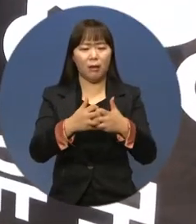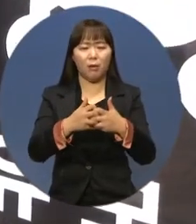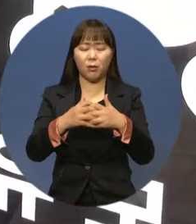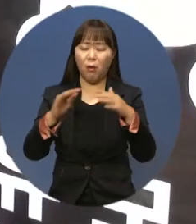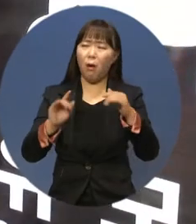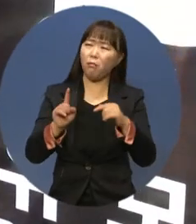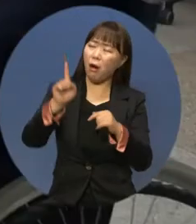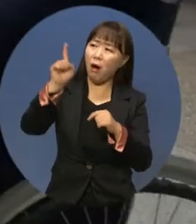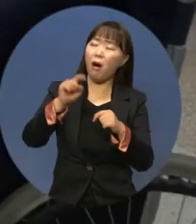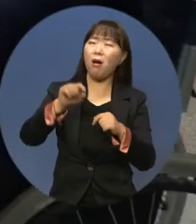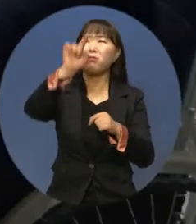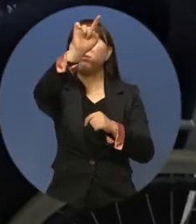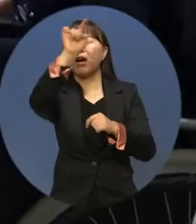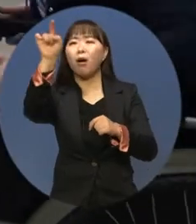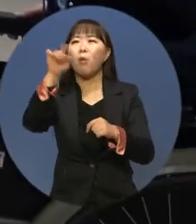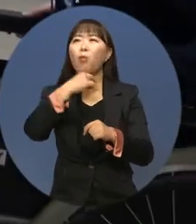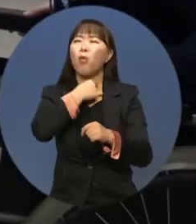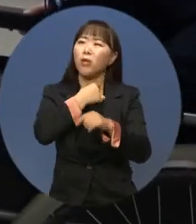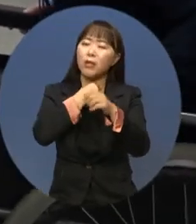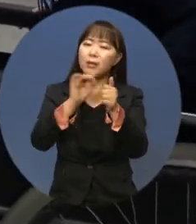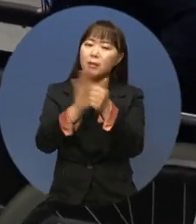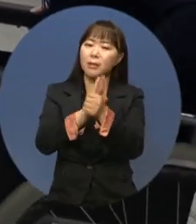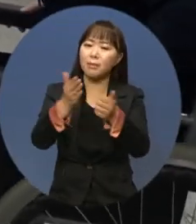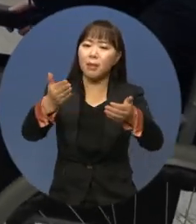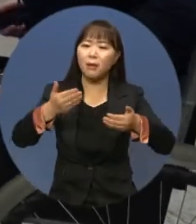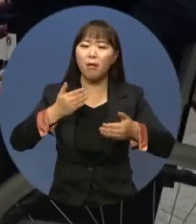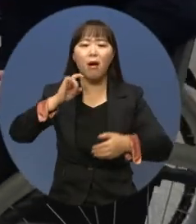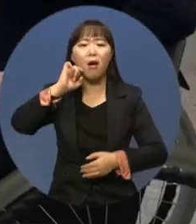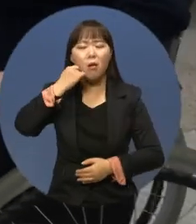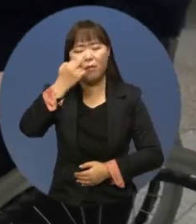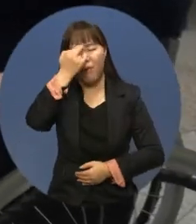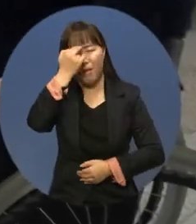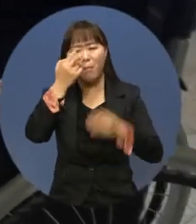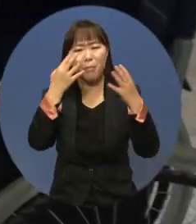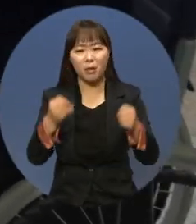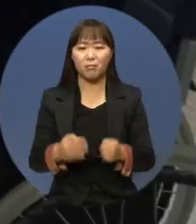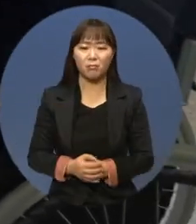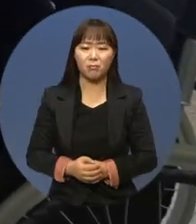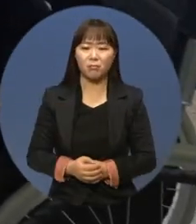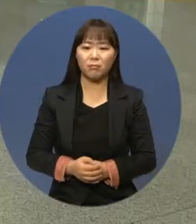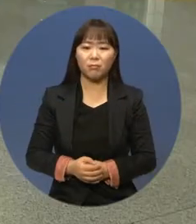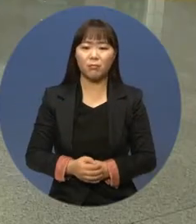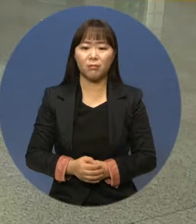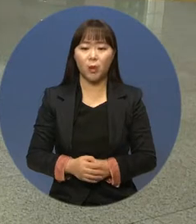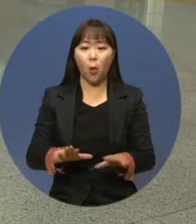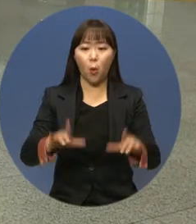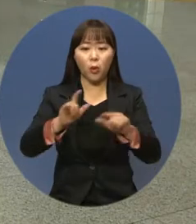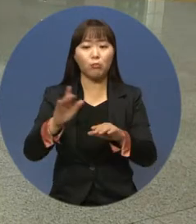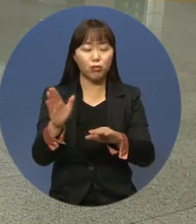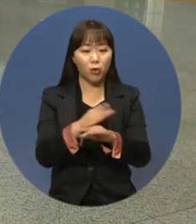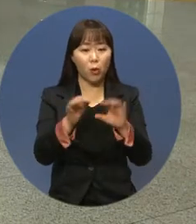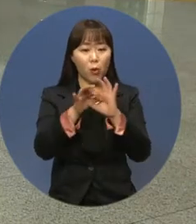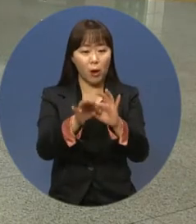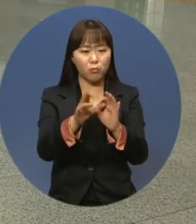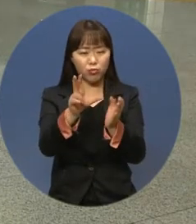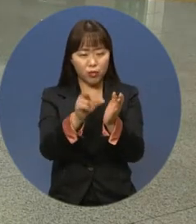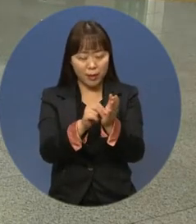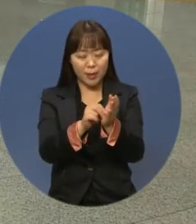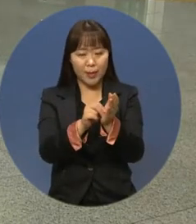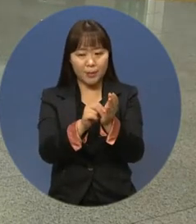높은 위치로 원하는 서비스를 이용하는데 어려움이 많았습니다 올해 부터는 해당 문제를